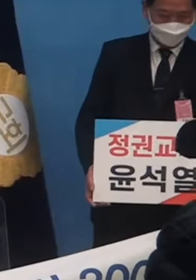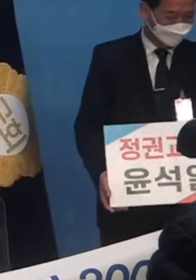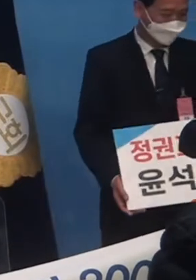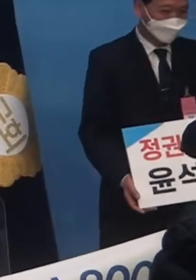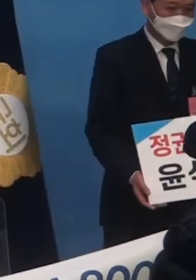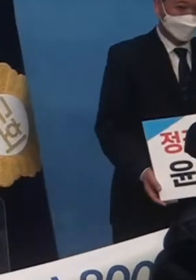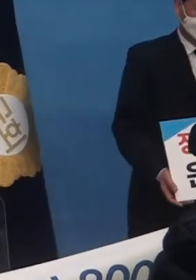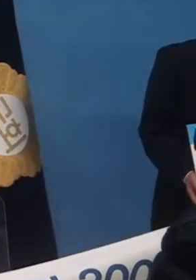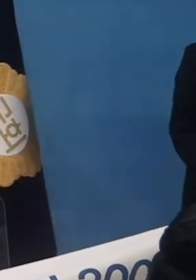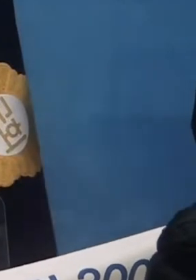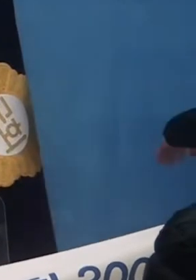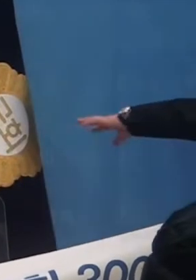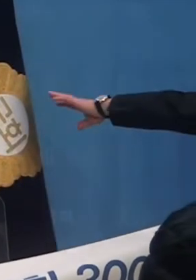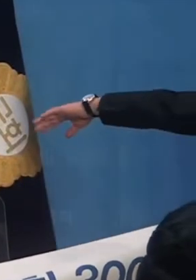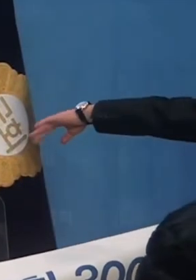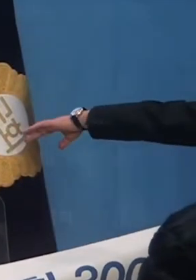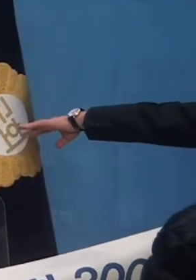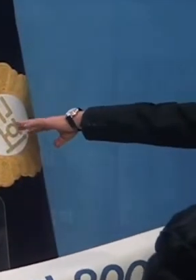앞으로 가요.